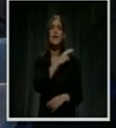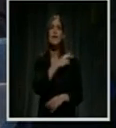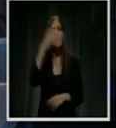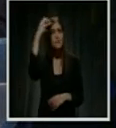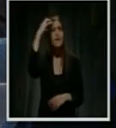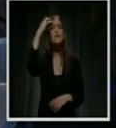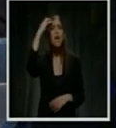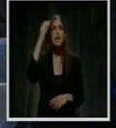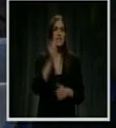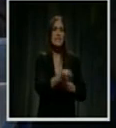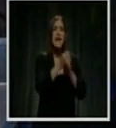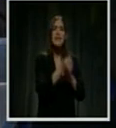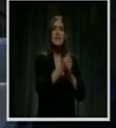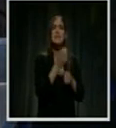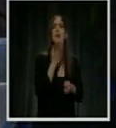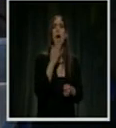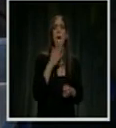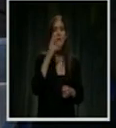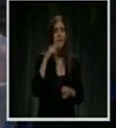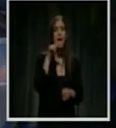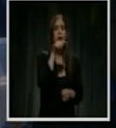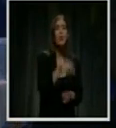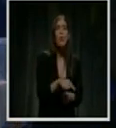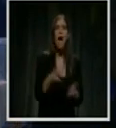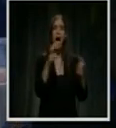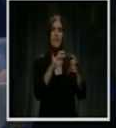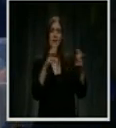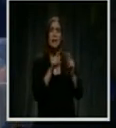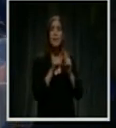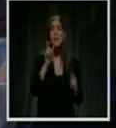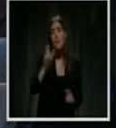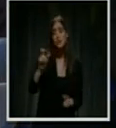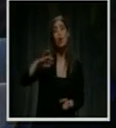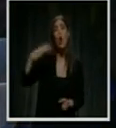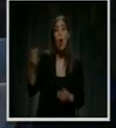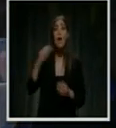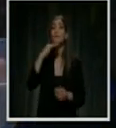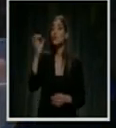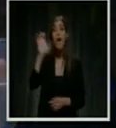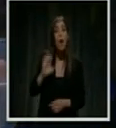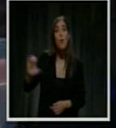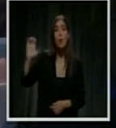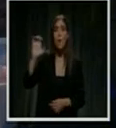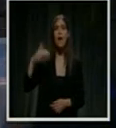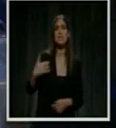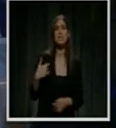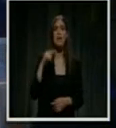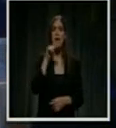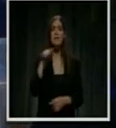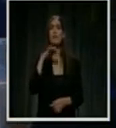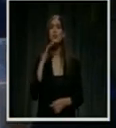Maltin qed jiġu attakkati minn persuni ta' nazzjonijiet oħrajn. Irrid li ma jkunx tista' tiddefendihom, taqbeż għalihom,